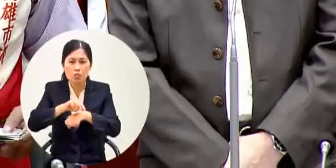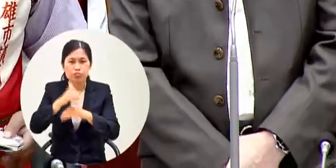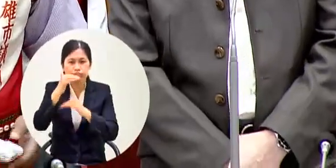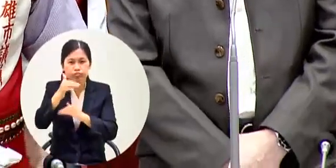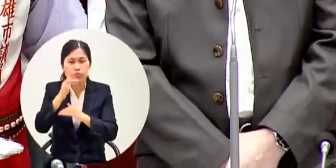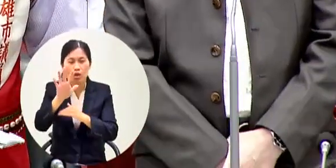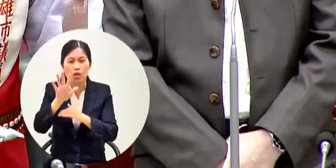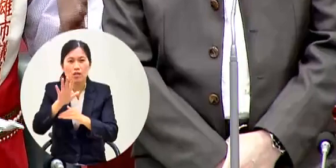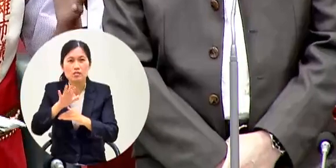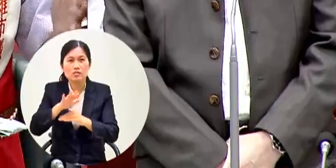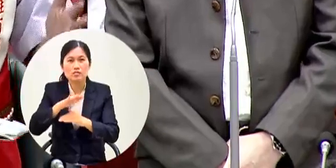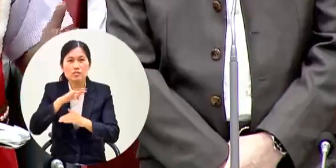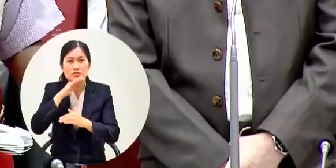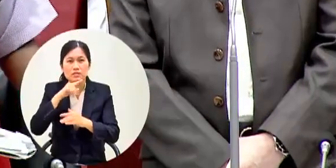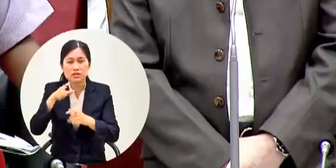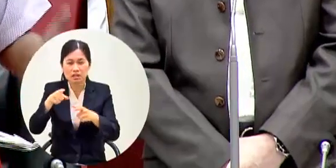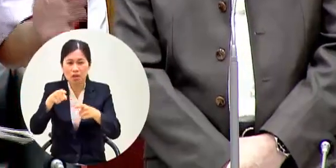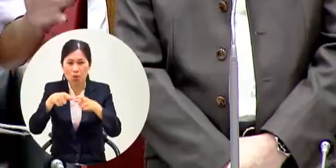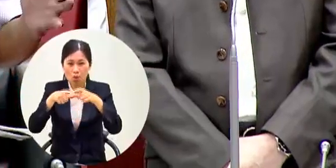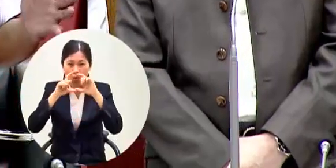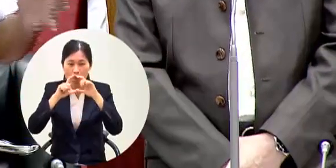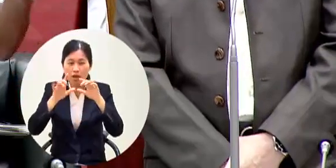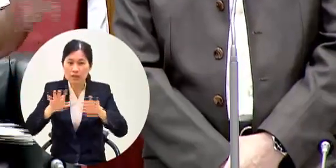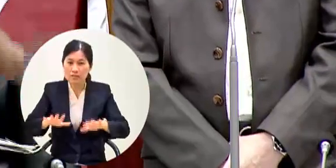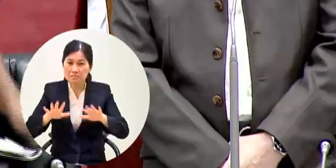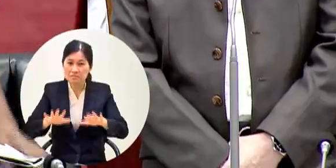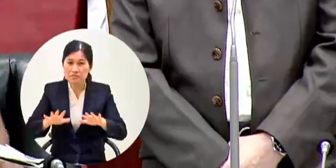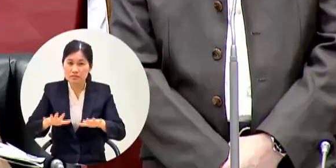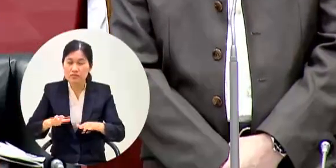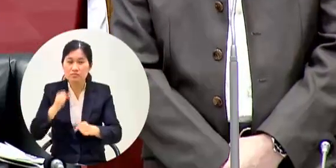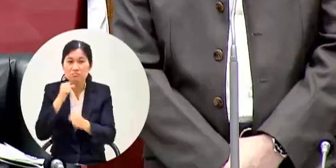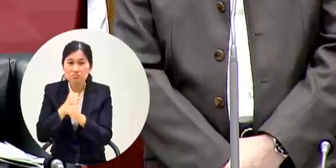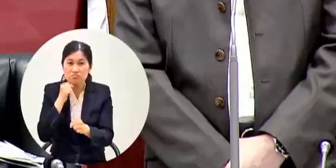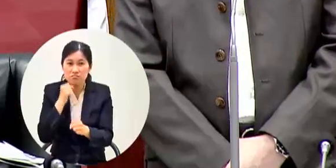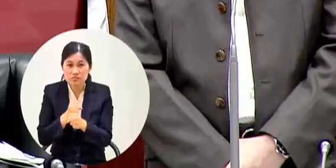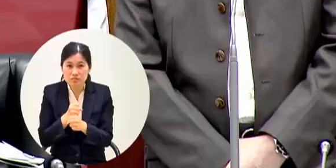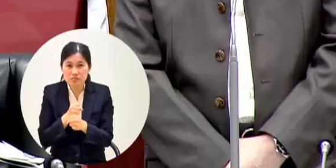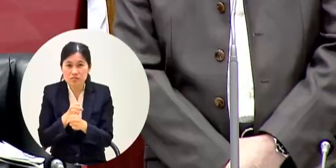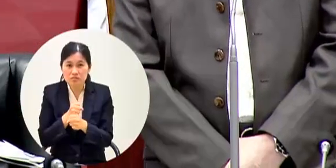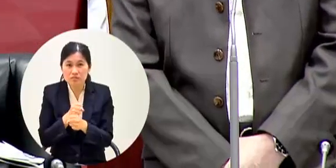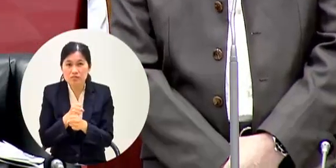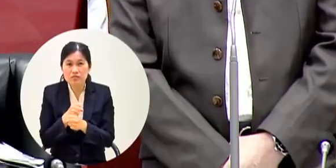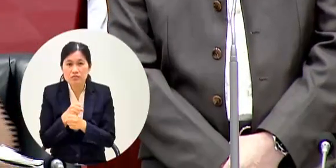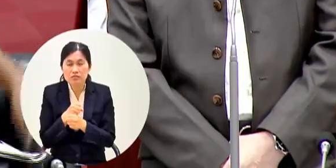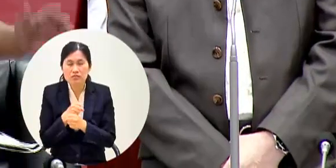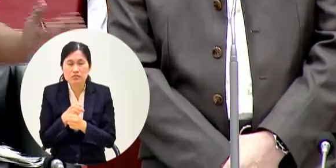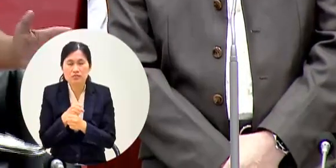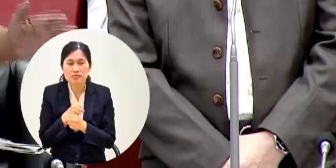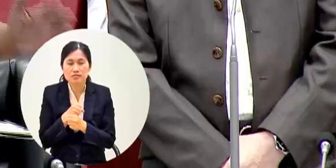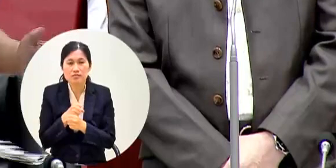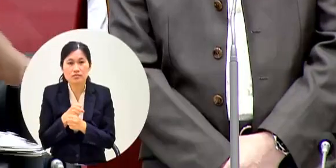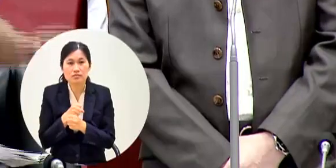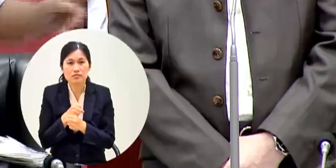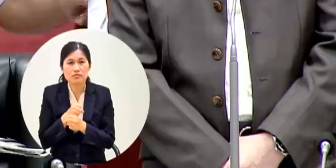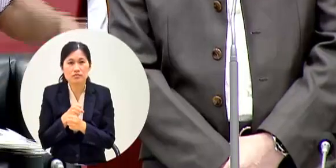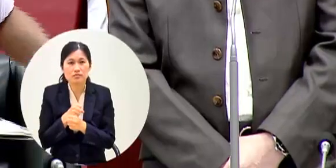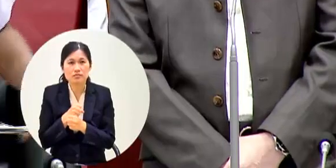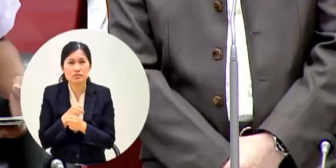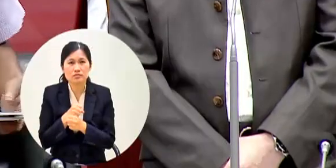不可能是内销就饱和了，所以待会因为时间关